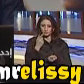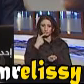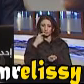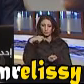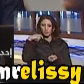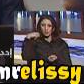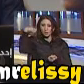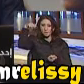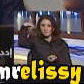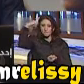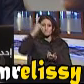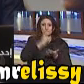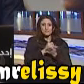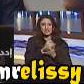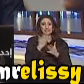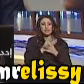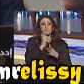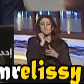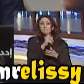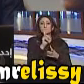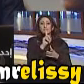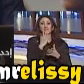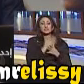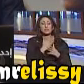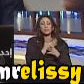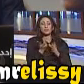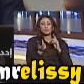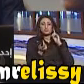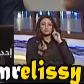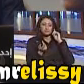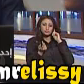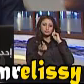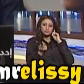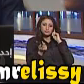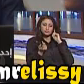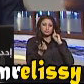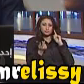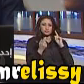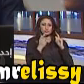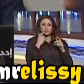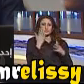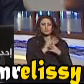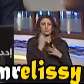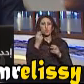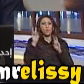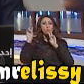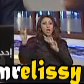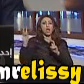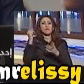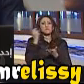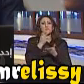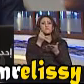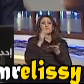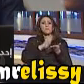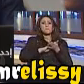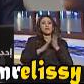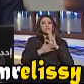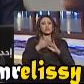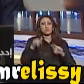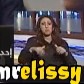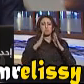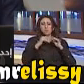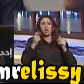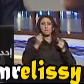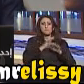في المدرسه. طب بيقولوا لكم ايه الحجه يعني اللي بيقولوها عشان خاطر ما قبضوكمش؟ يعني الحجه اللي بيقولوها، بيقولوا القبض بتاعك واقف، مفيش فلوس في البلد،